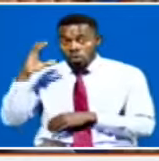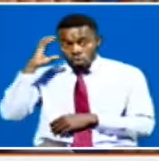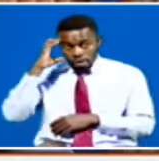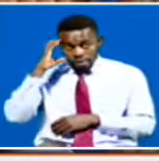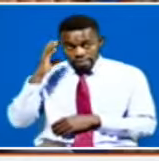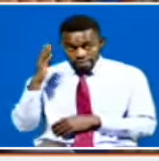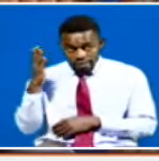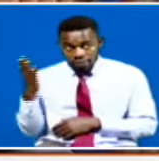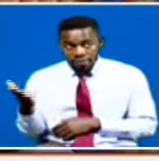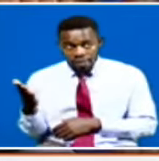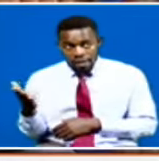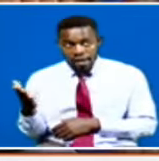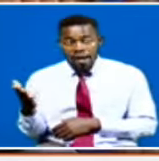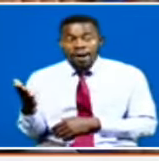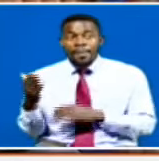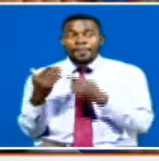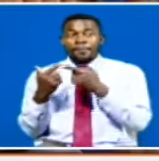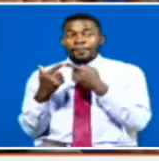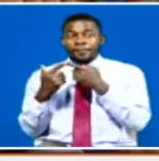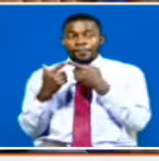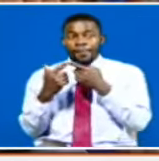want to clarify on behalf of the